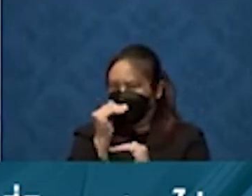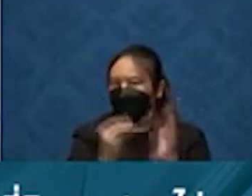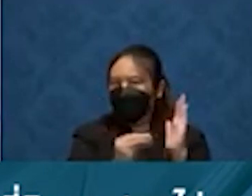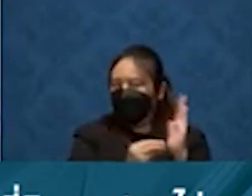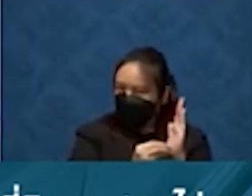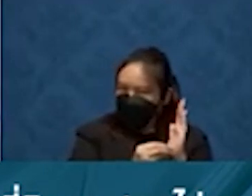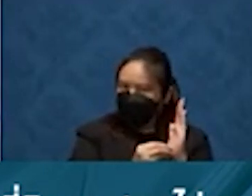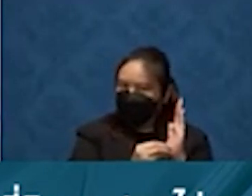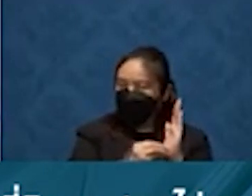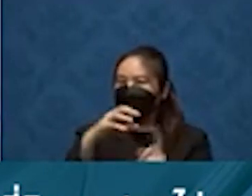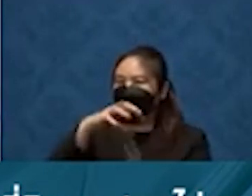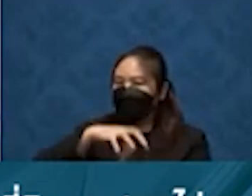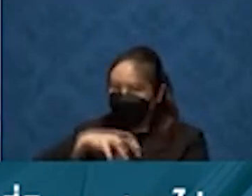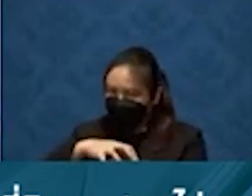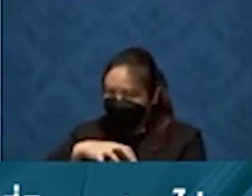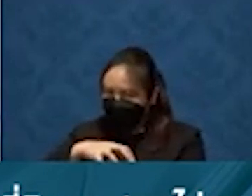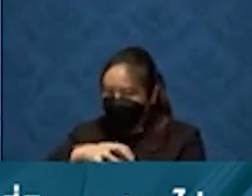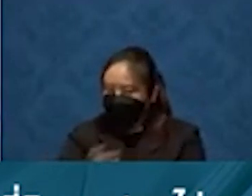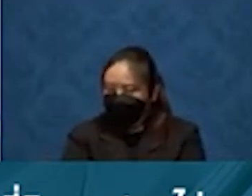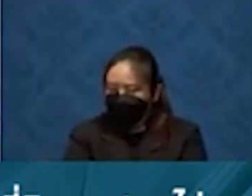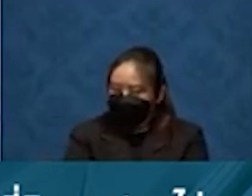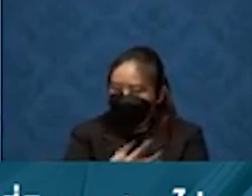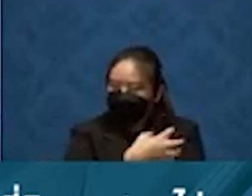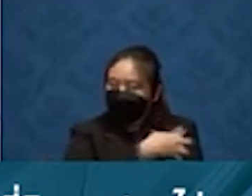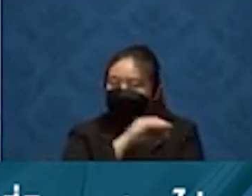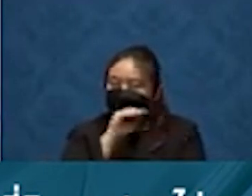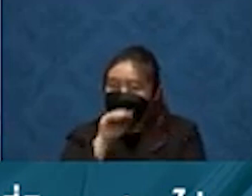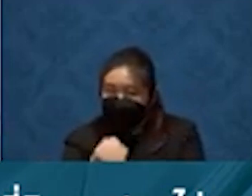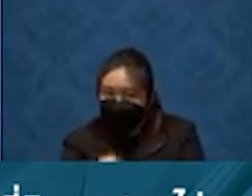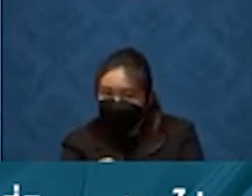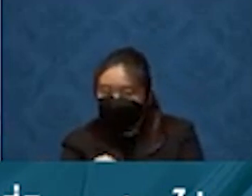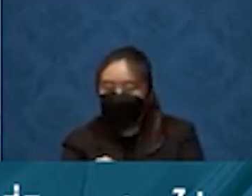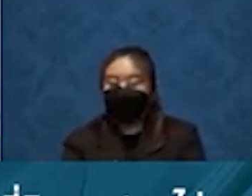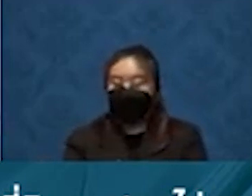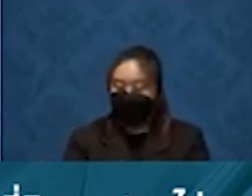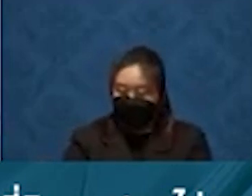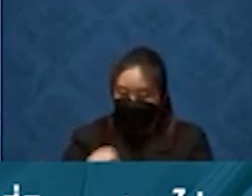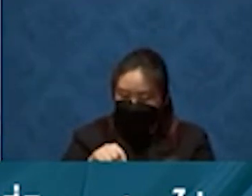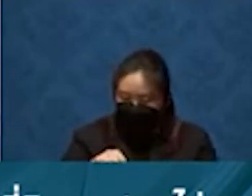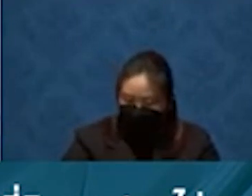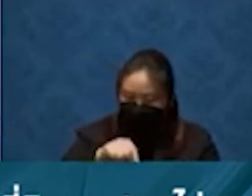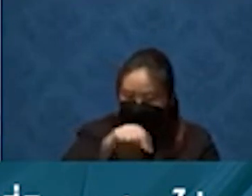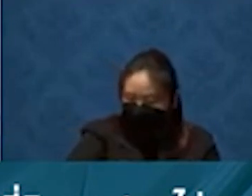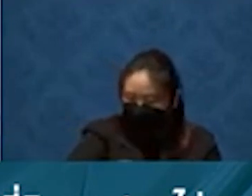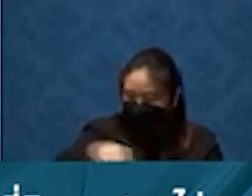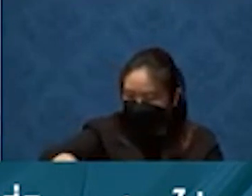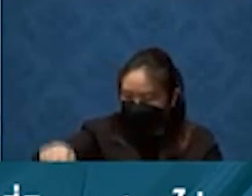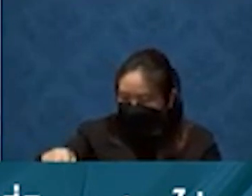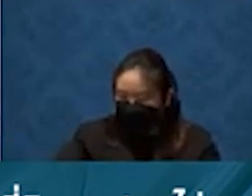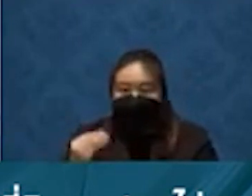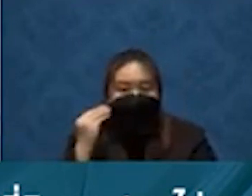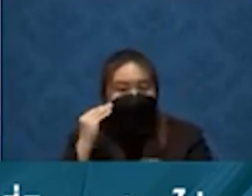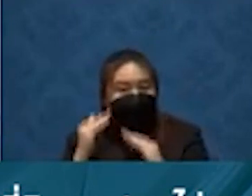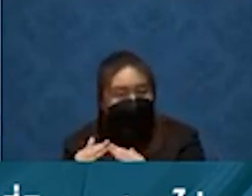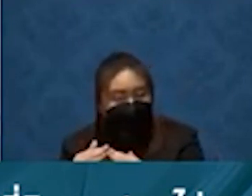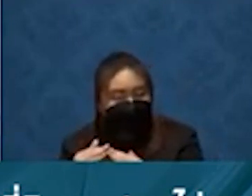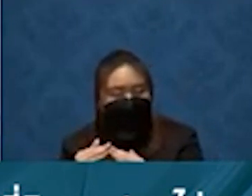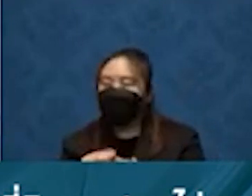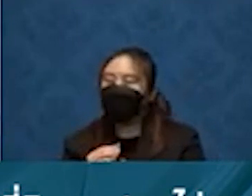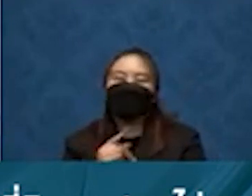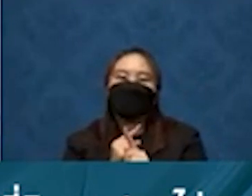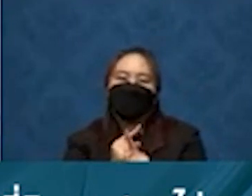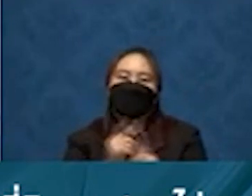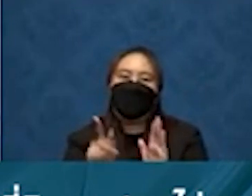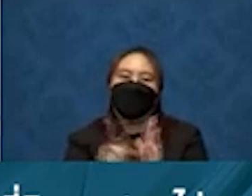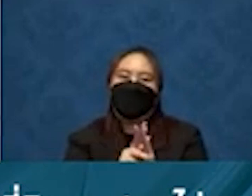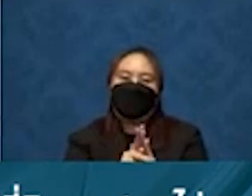พื้นที่เทศบาลและพื้นที่ที่ผังเมืองอนุญาตให้ที่อยู่เป็นที่อยู่อาศัยได้แต่มันมีเข้มงวด